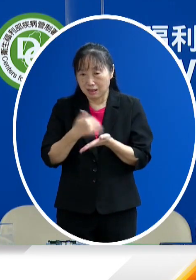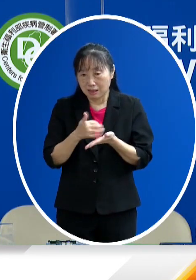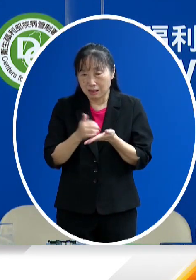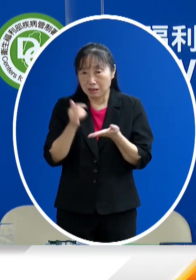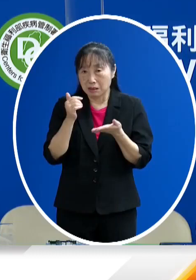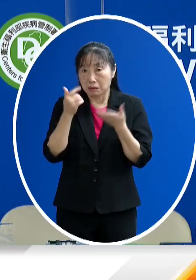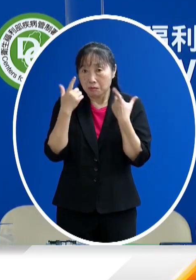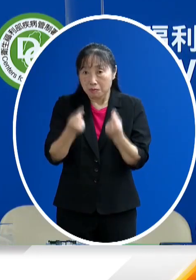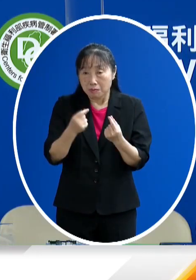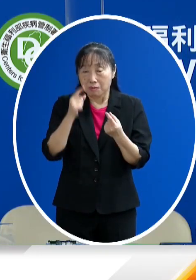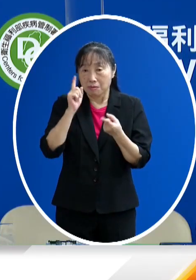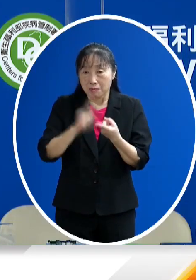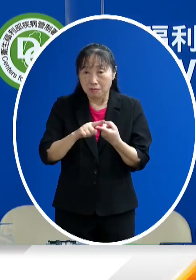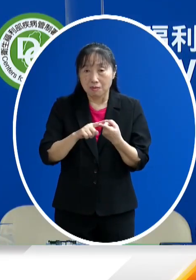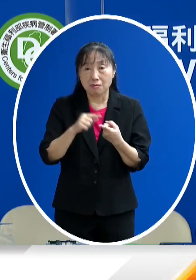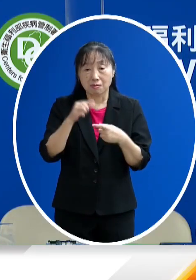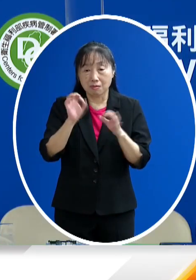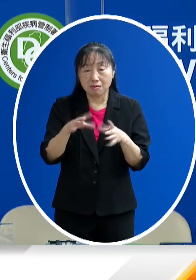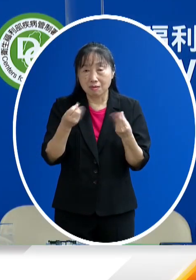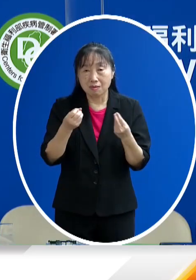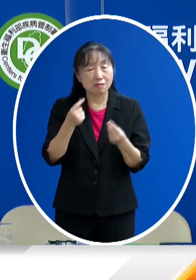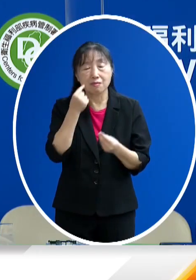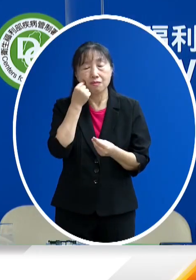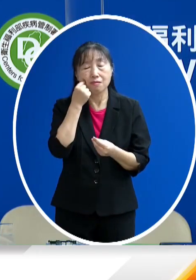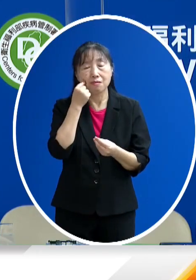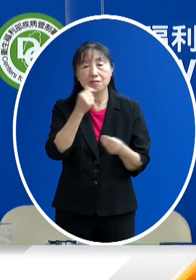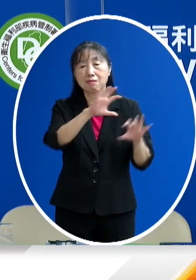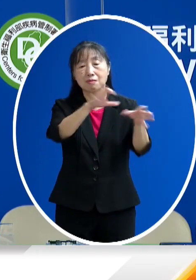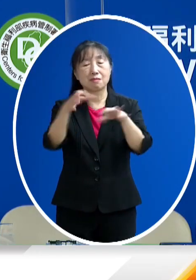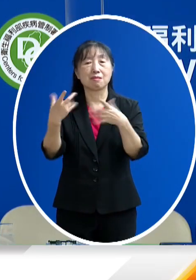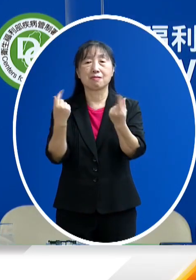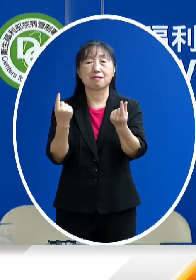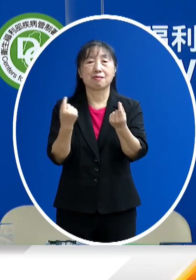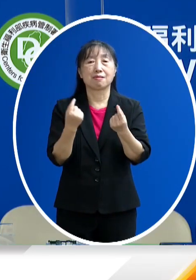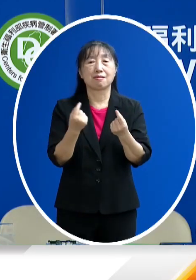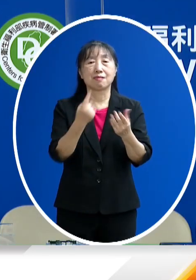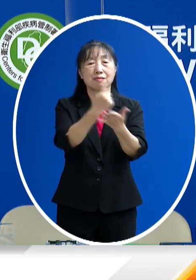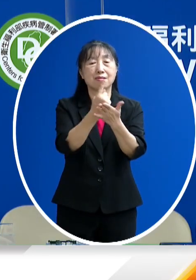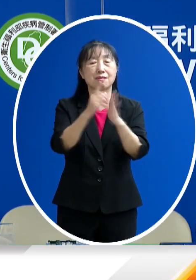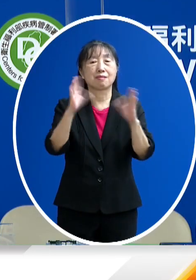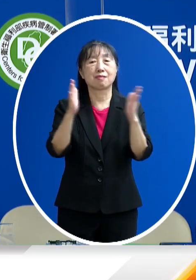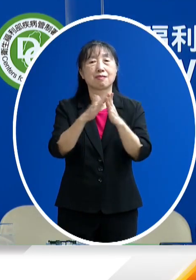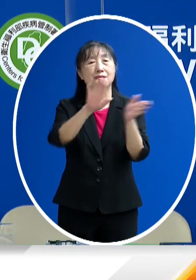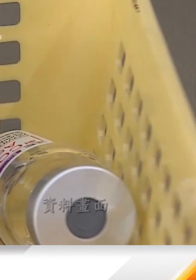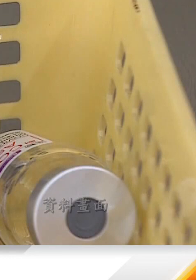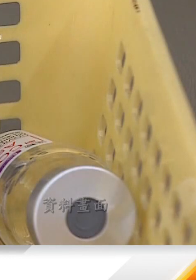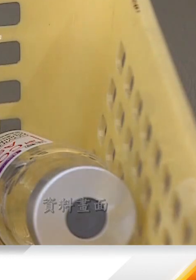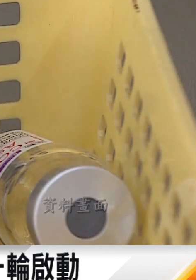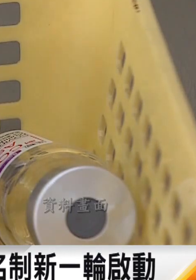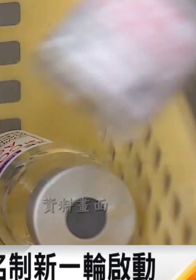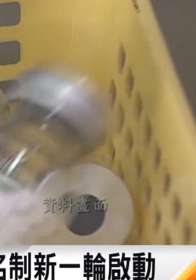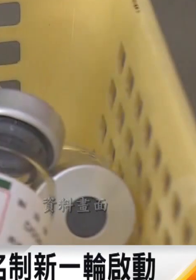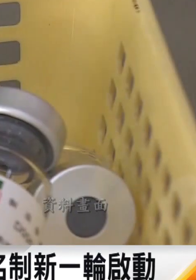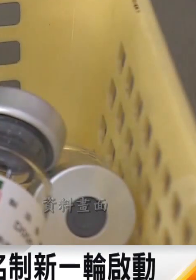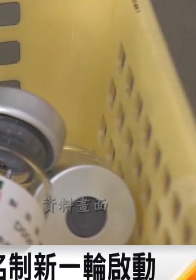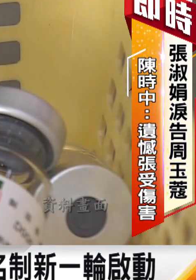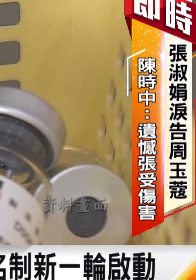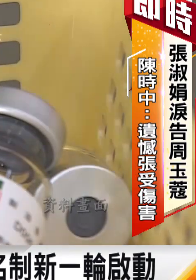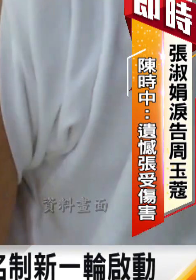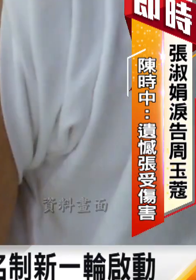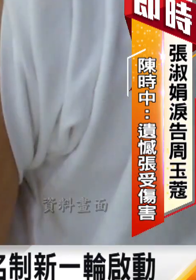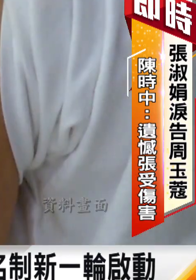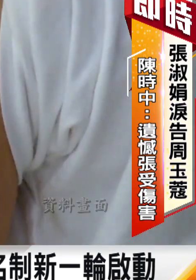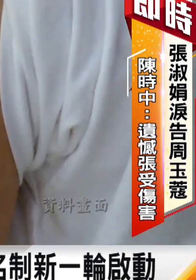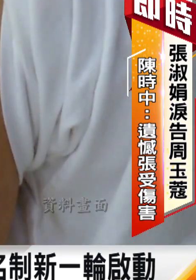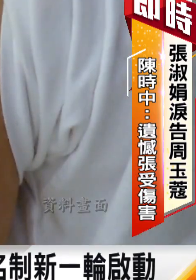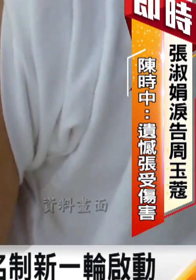准。我想这个是这个世界上大概我们的很多国家都是这个问题。 撇清浪费疫苗的质疑，